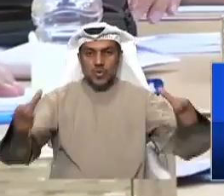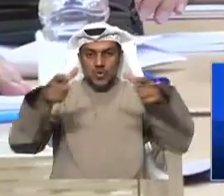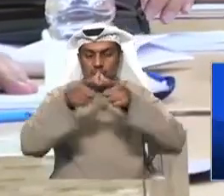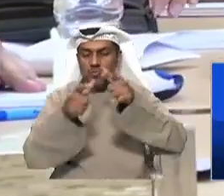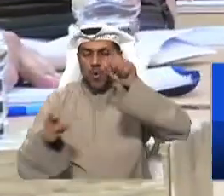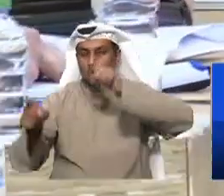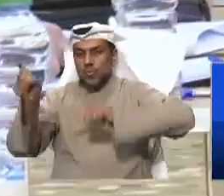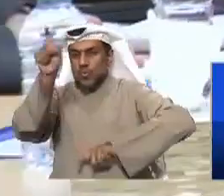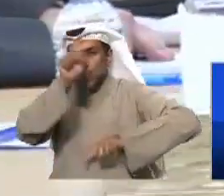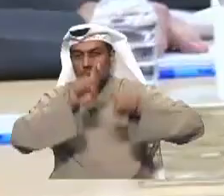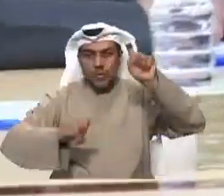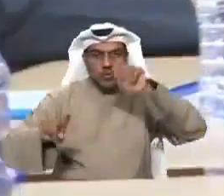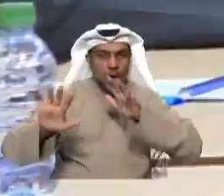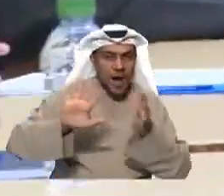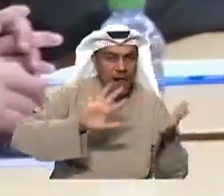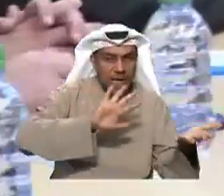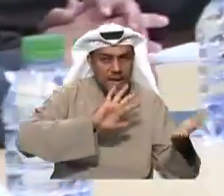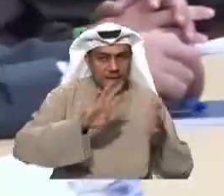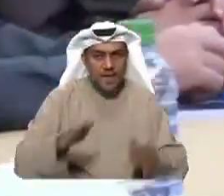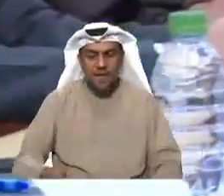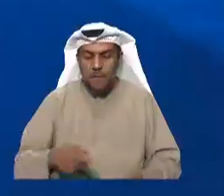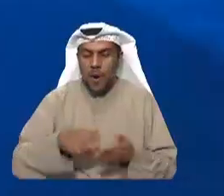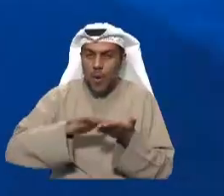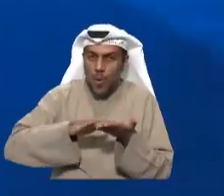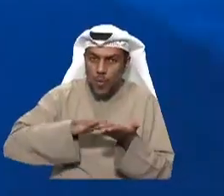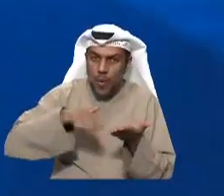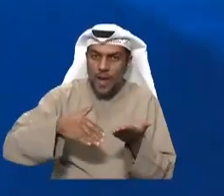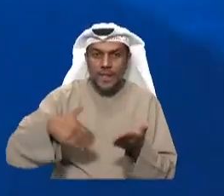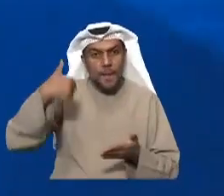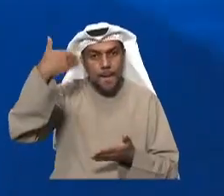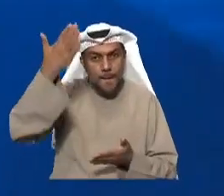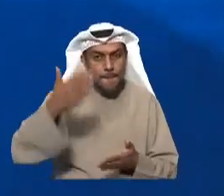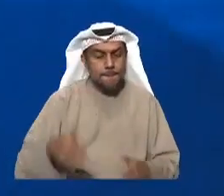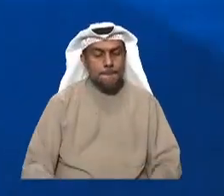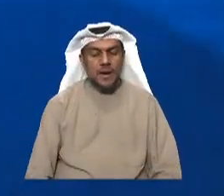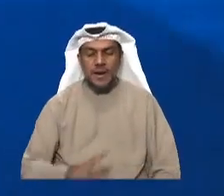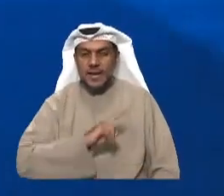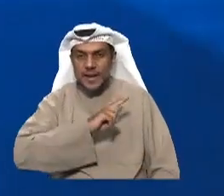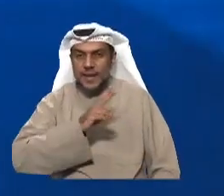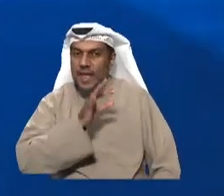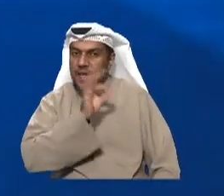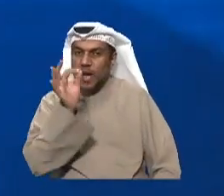المستجدات على الساحتين الإقليمية والدولية والتطورات التي تشهدها المنطقة.